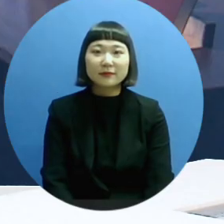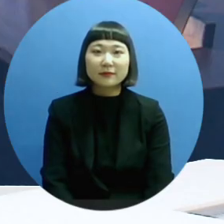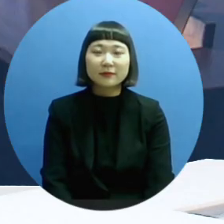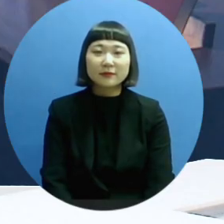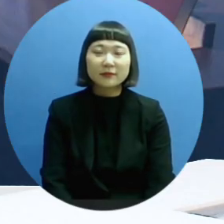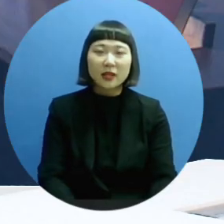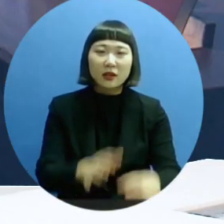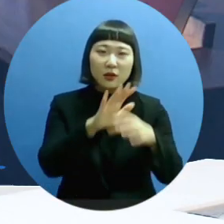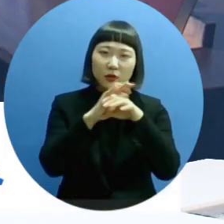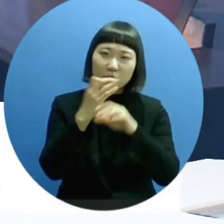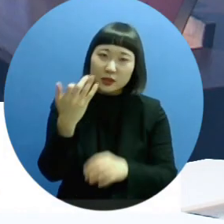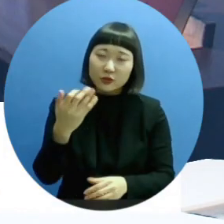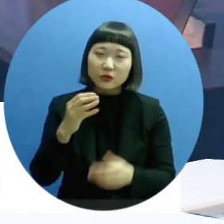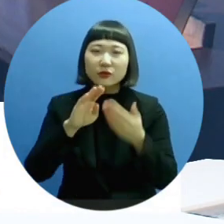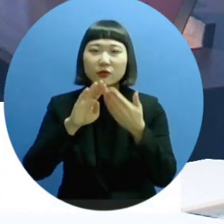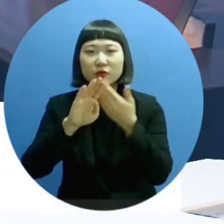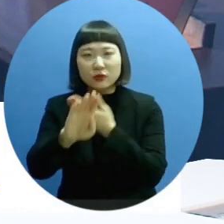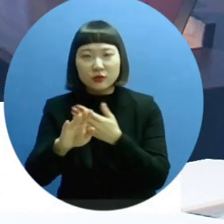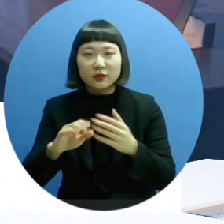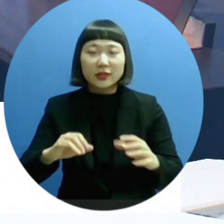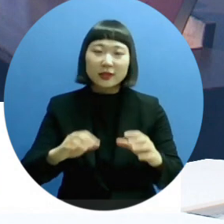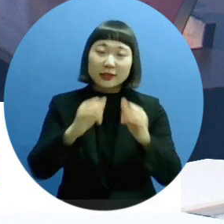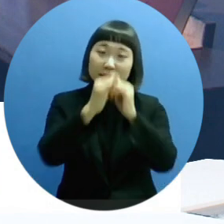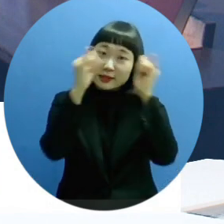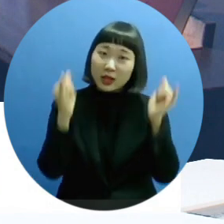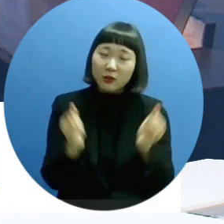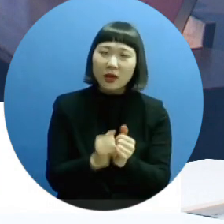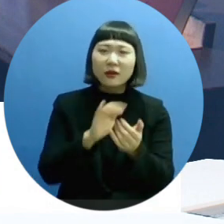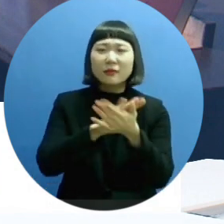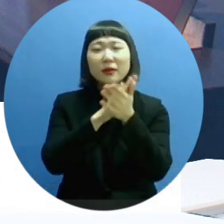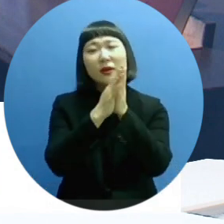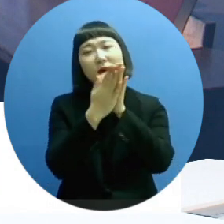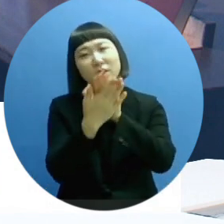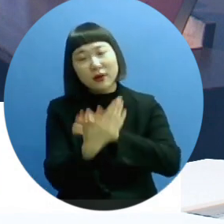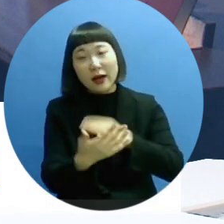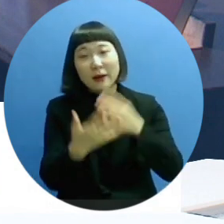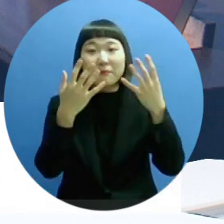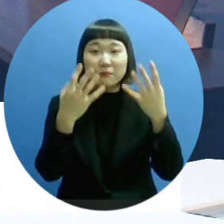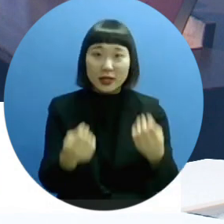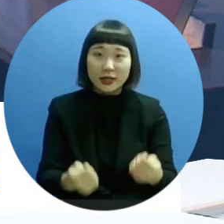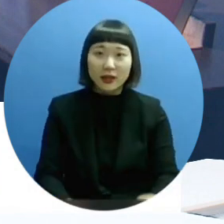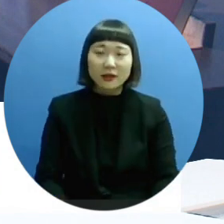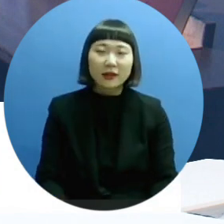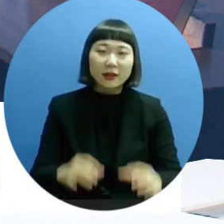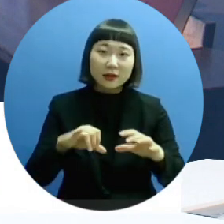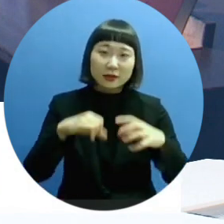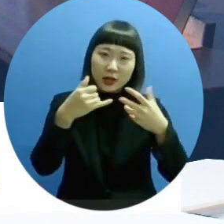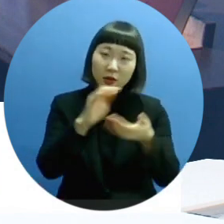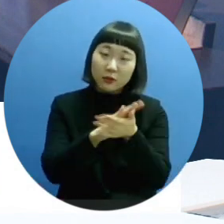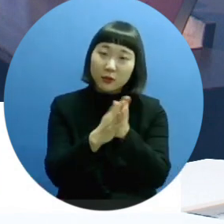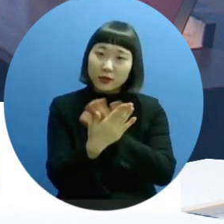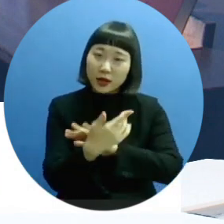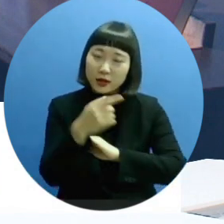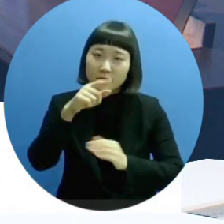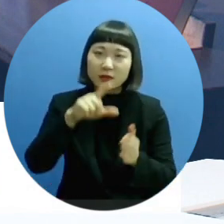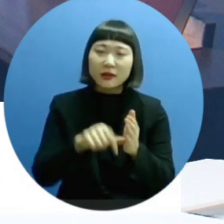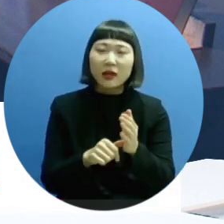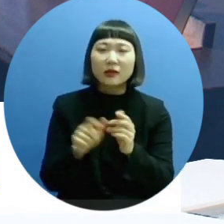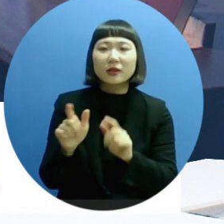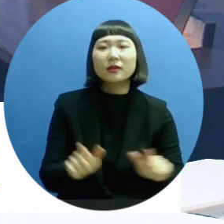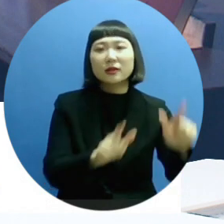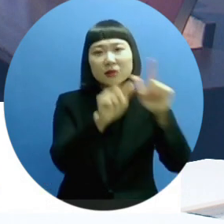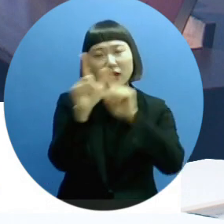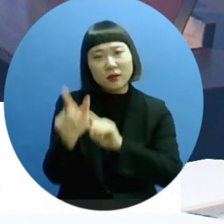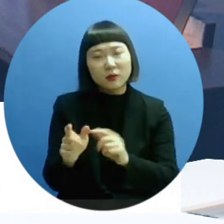코로나19 이후 우리 사회는 많은 것들이 달라졌죠. 새롭게 변화된 세상에서 우리가 어떻게 살아가야 하는지에 대한 고민이